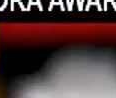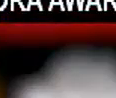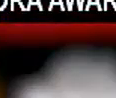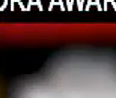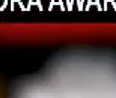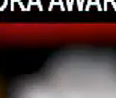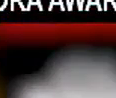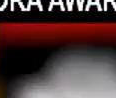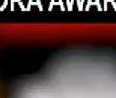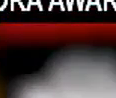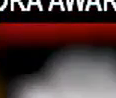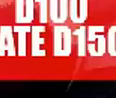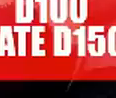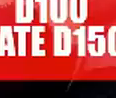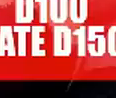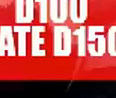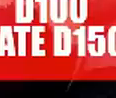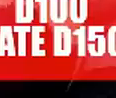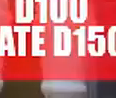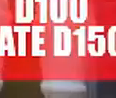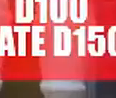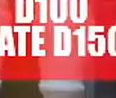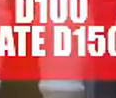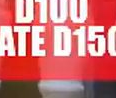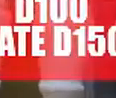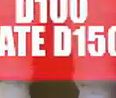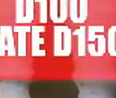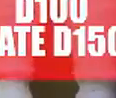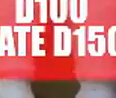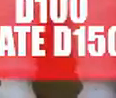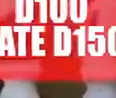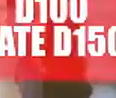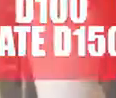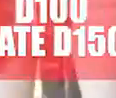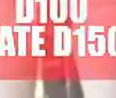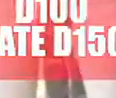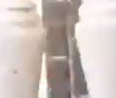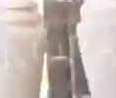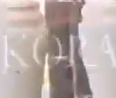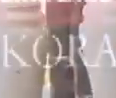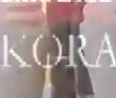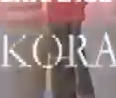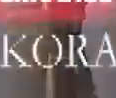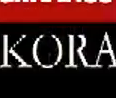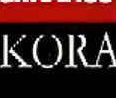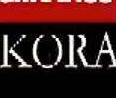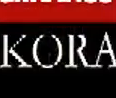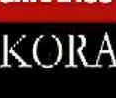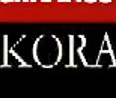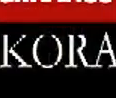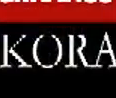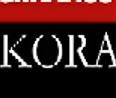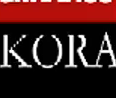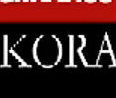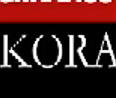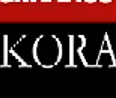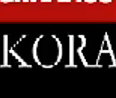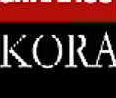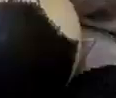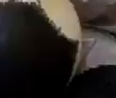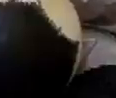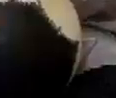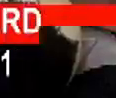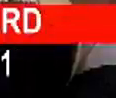be jele don ajaratu fatu sonko bakaw Kora mansa ni aje be kumbola tumbun ko to e salon ko dali ko lewon do sabu Kora man ke